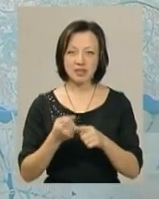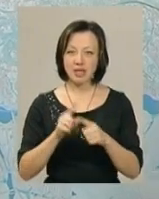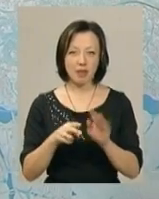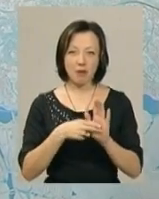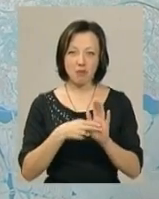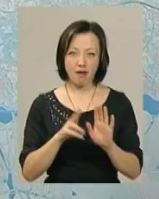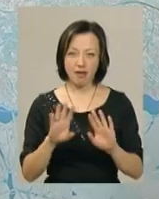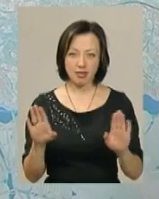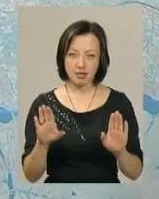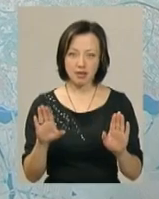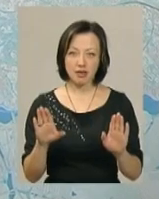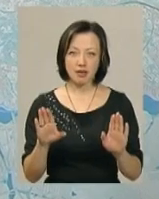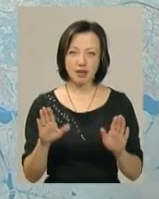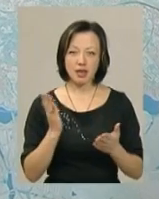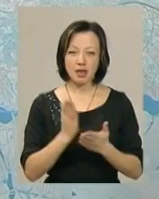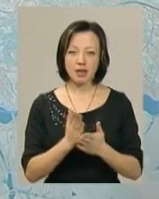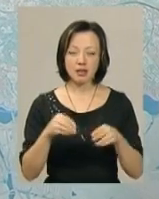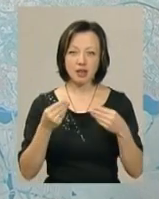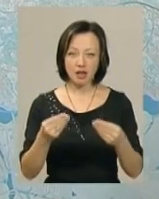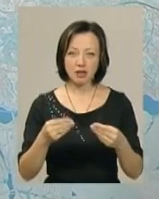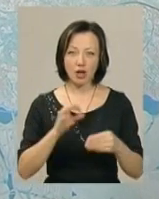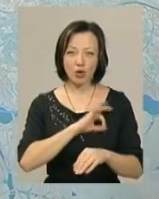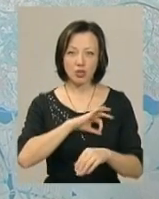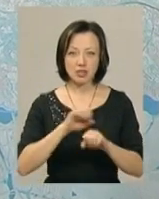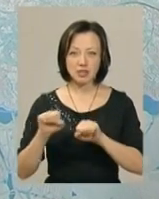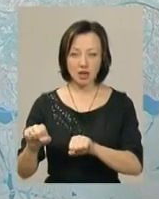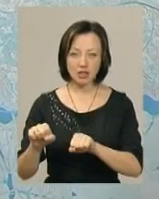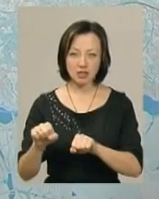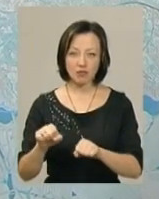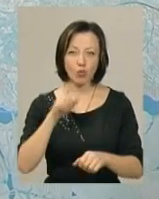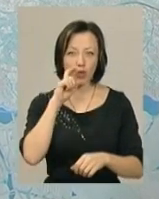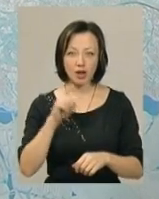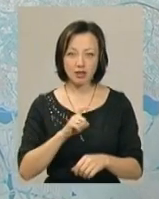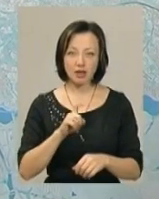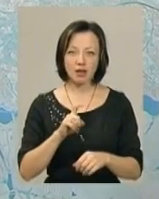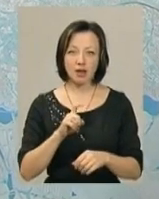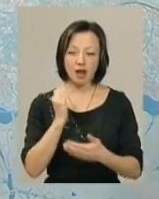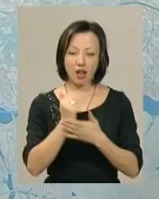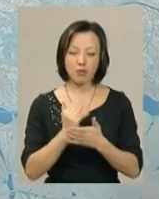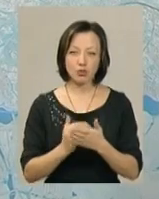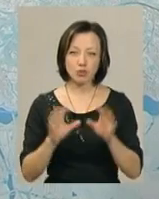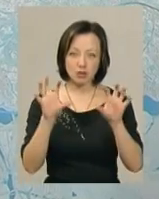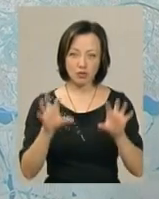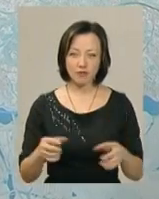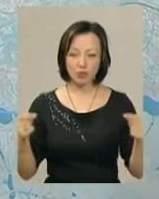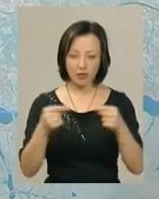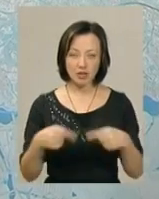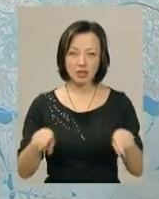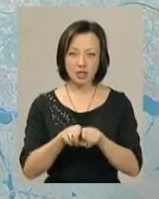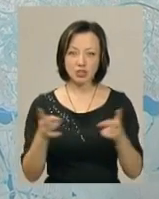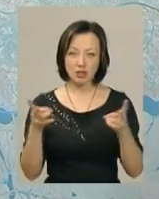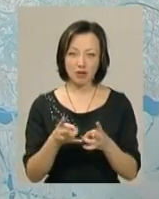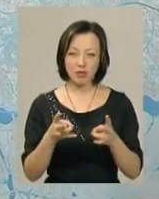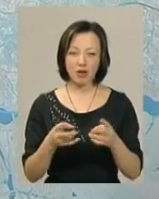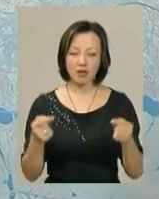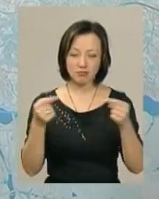бренди, відповідно, яким є наданий правовий захист, відповідно, в Україні, який регламентується законодавством, то, відповідно, їх теж треба буде